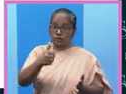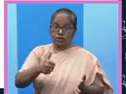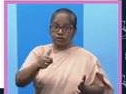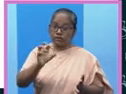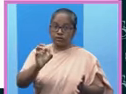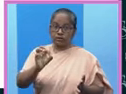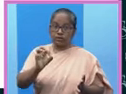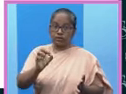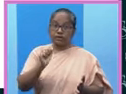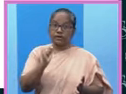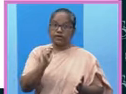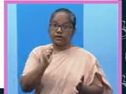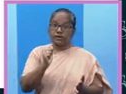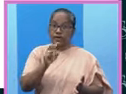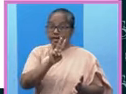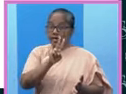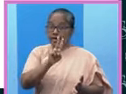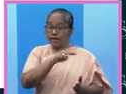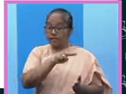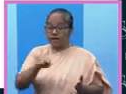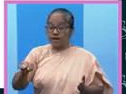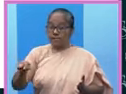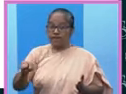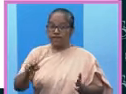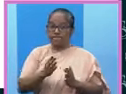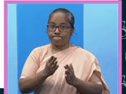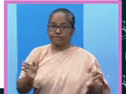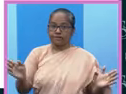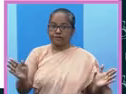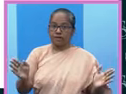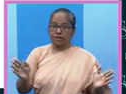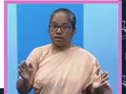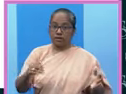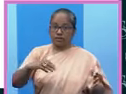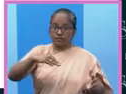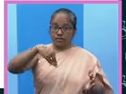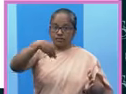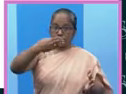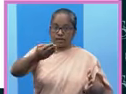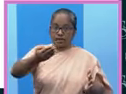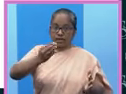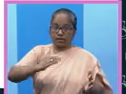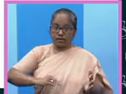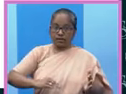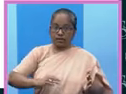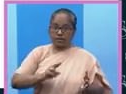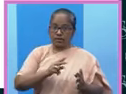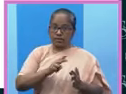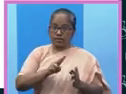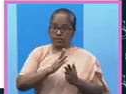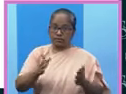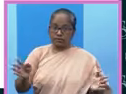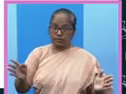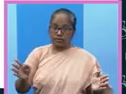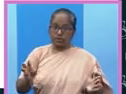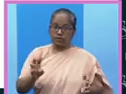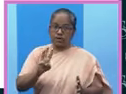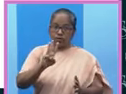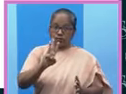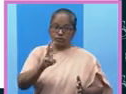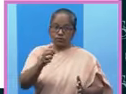எத்தனை பாகமாக பிரிச்சிருக்காங்க? ரெண்டு பாகமாக பிரிச்சிருக்காங்க. அப்போ என்ன செய்யலாம்? அந்த மொத்த கோணமான 360 டிகிரியை நான்